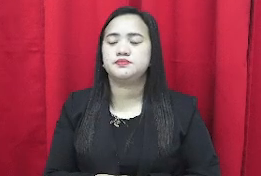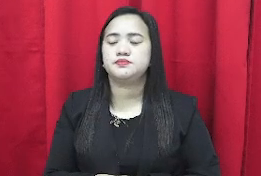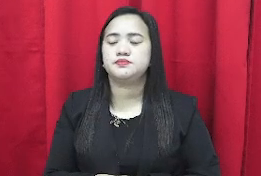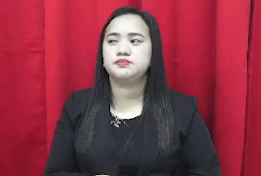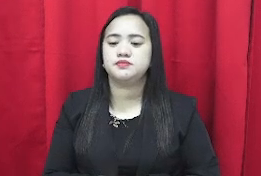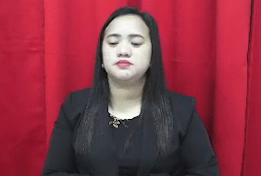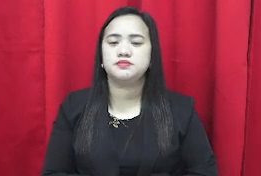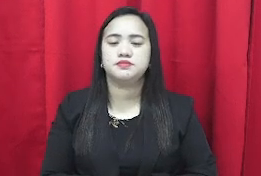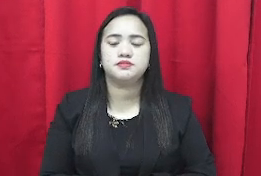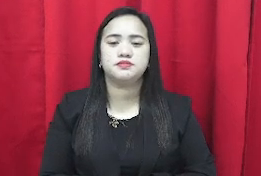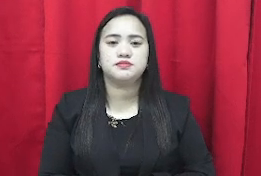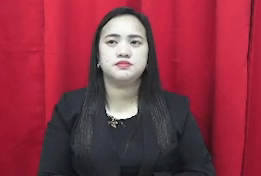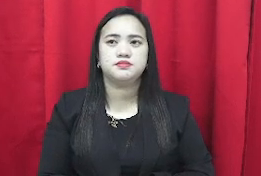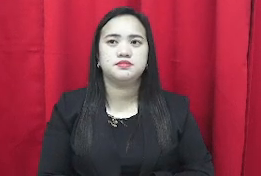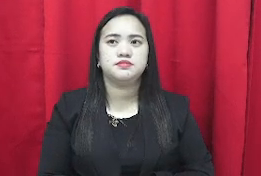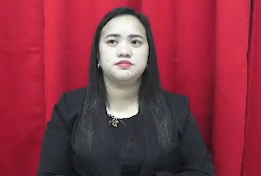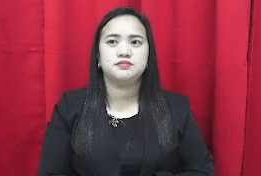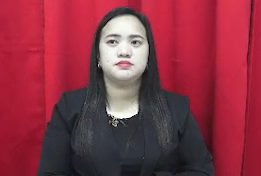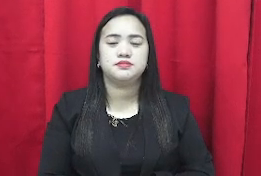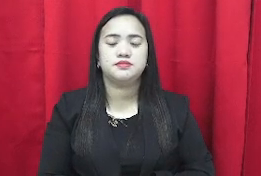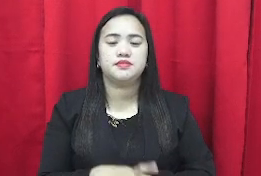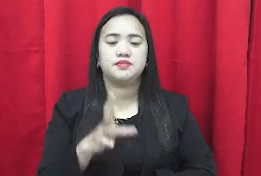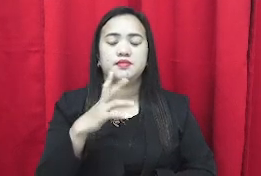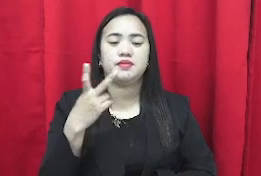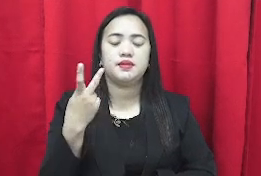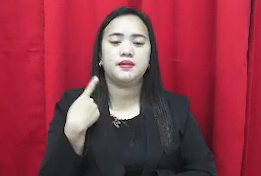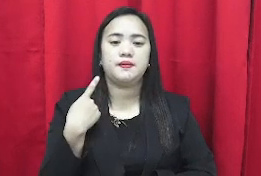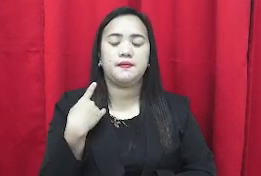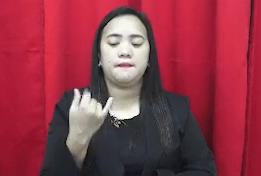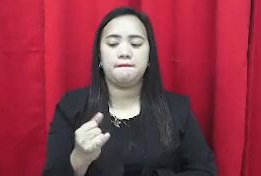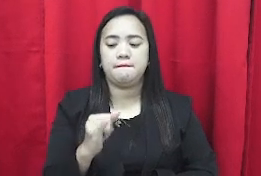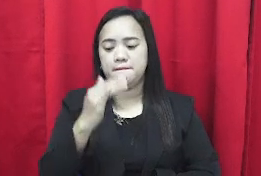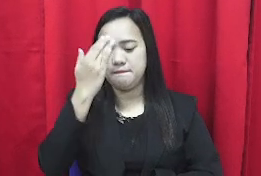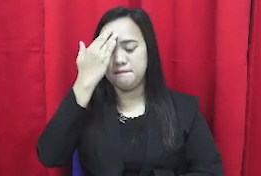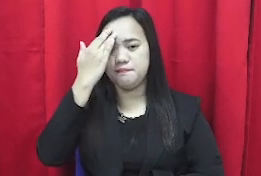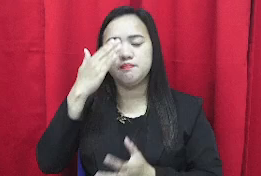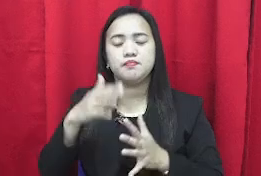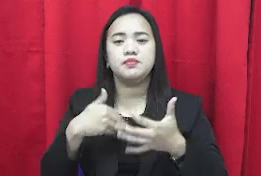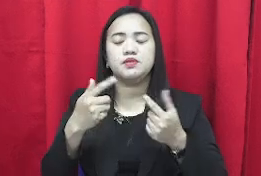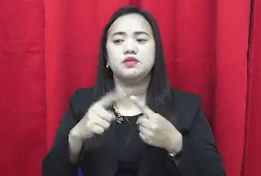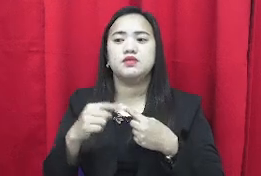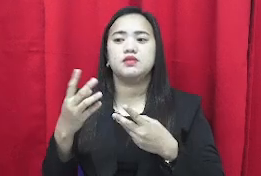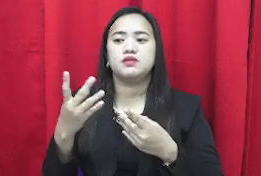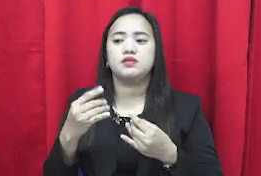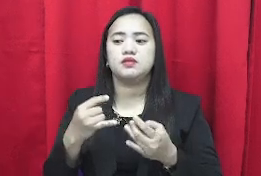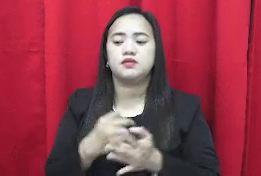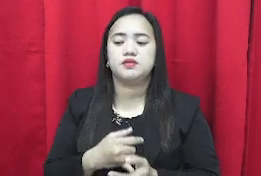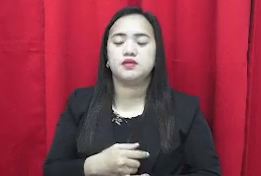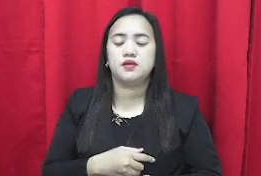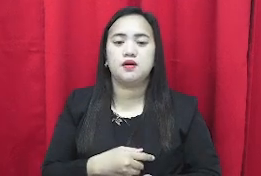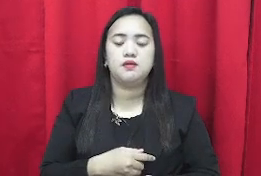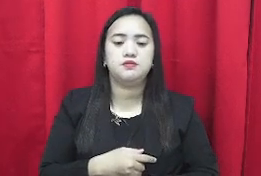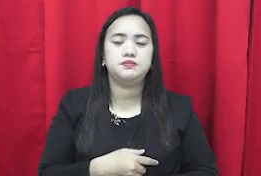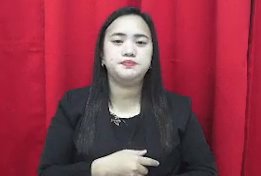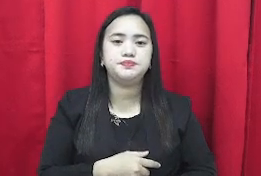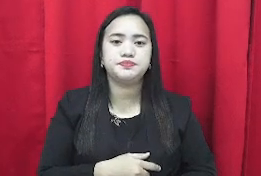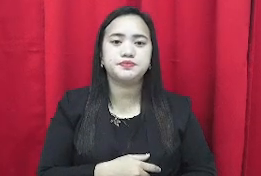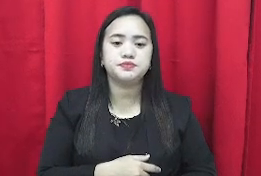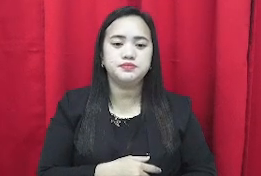eh so gagawaan ko na lang sila ng sarili dito Alam ko na kung papano ko gagawin sa kanila pero Ito na nga sinasabi ko ' ba